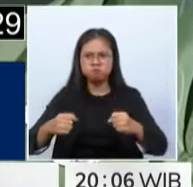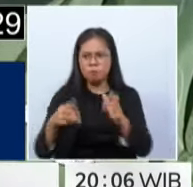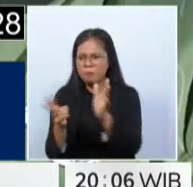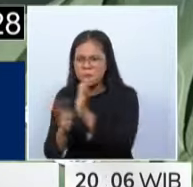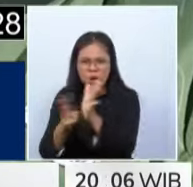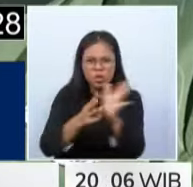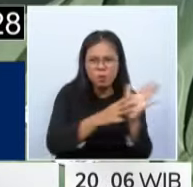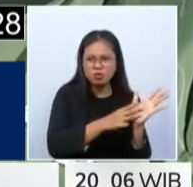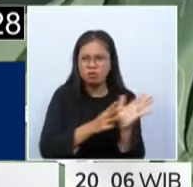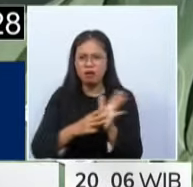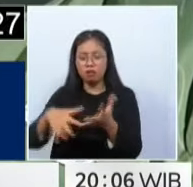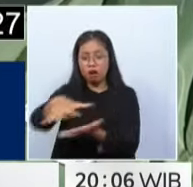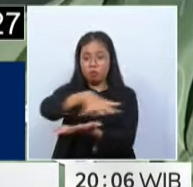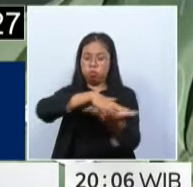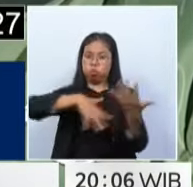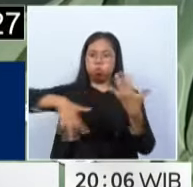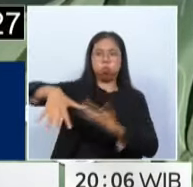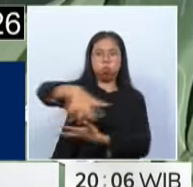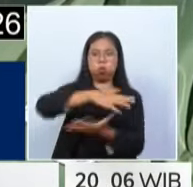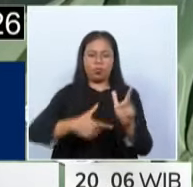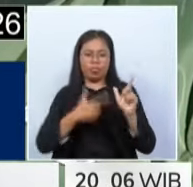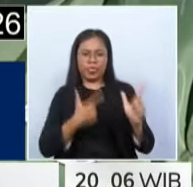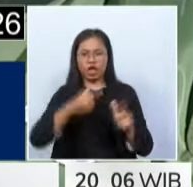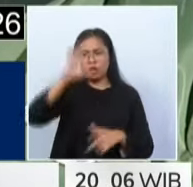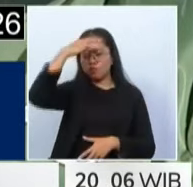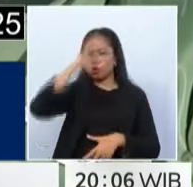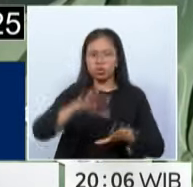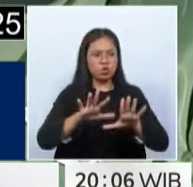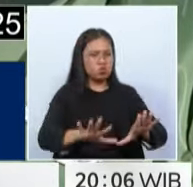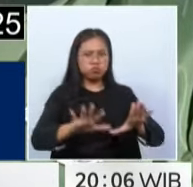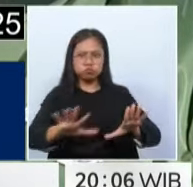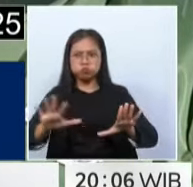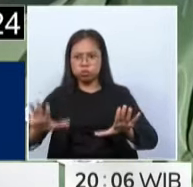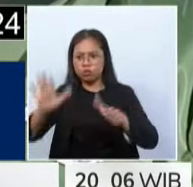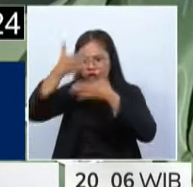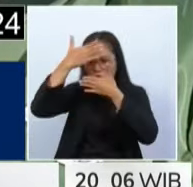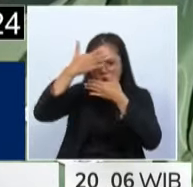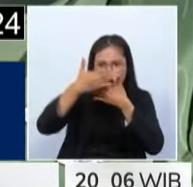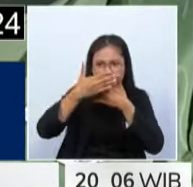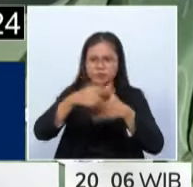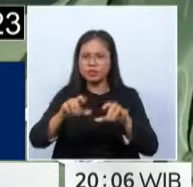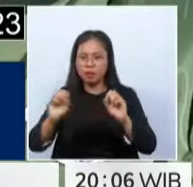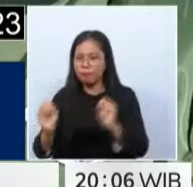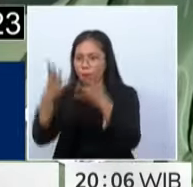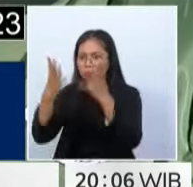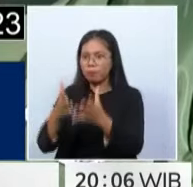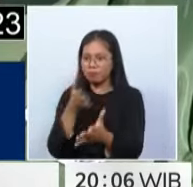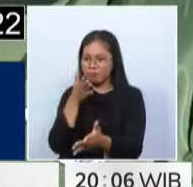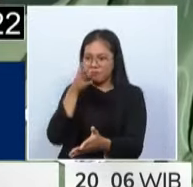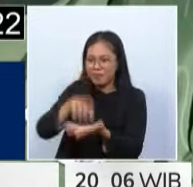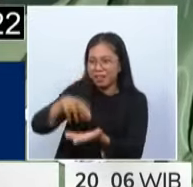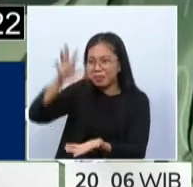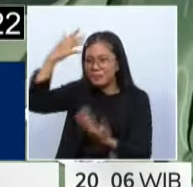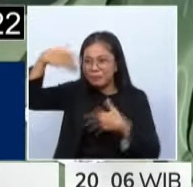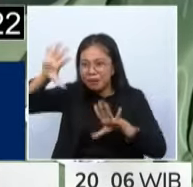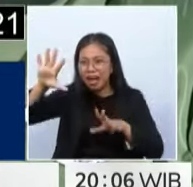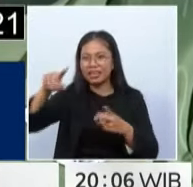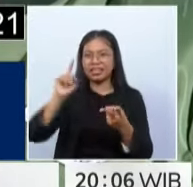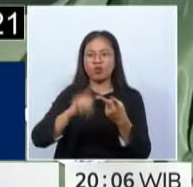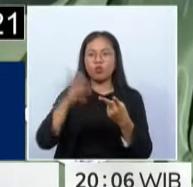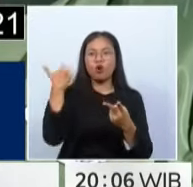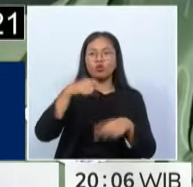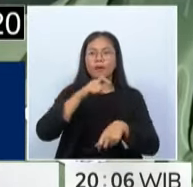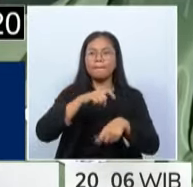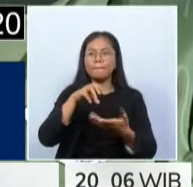pelik harus kita akui menghadapi terorisme bom Bali Ploso dan sebagainya untuk